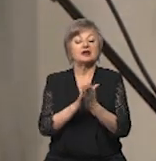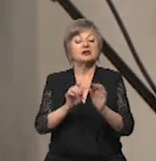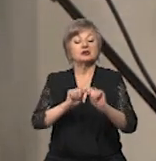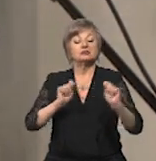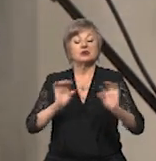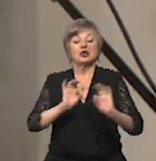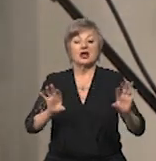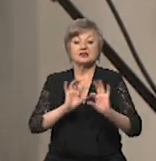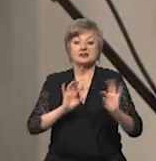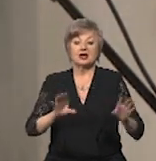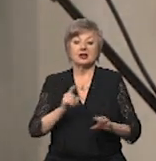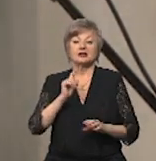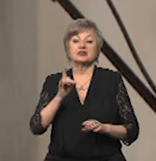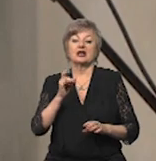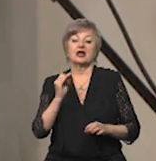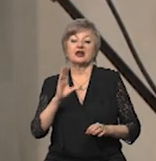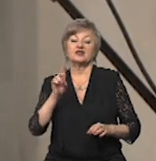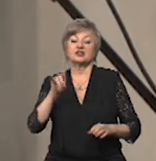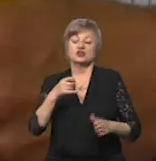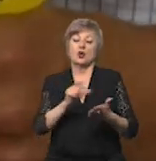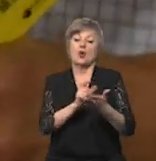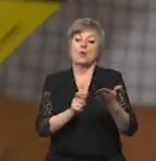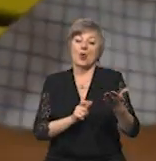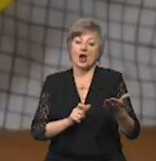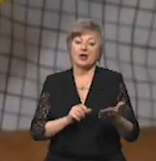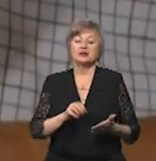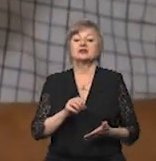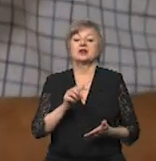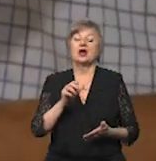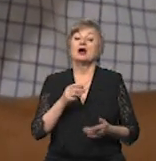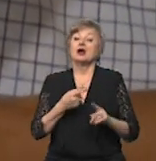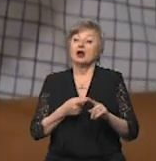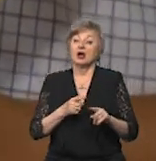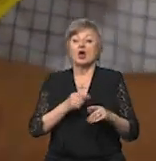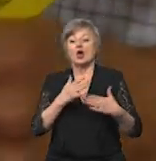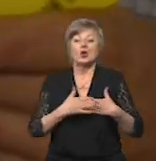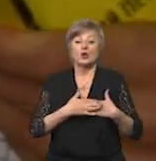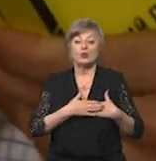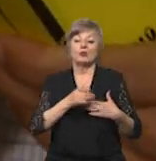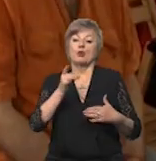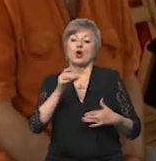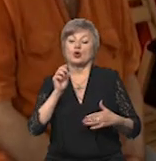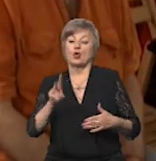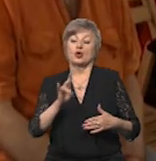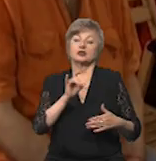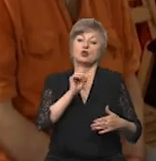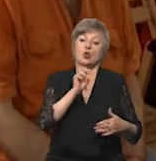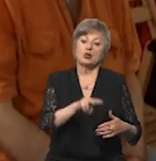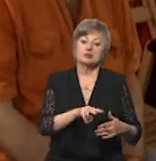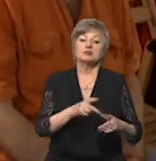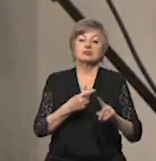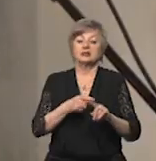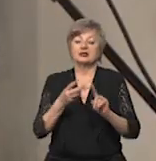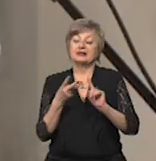відомого рівненського поета Андрія Пермякова. Збірка має назву «Любов, рок-н-рол і В» – це вже третя